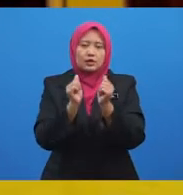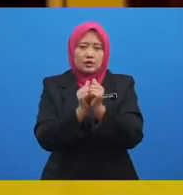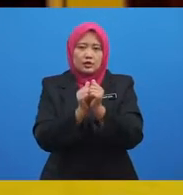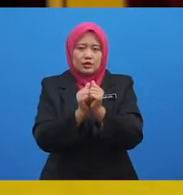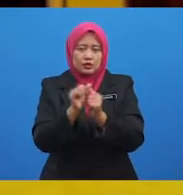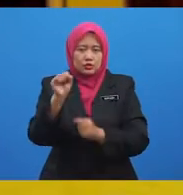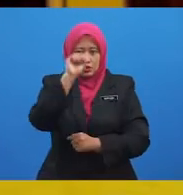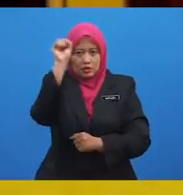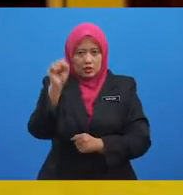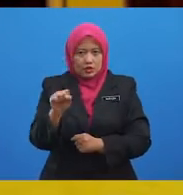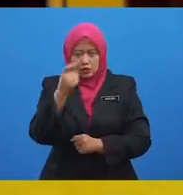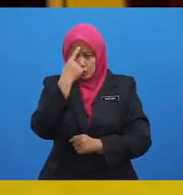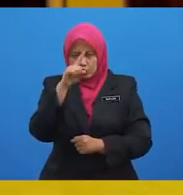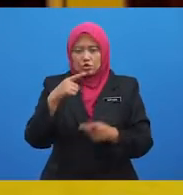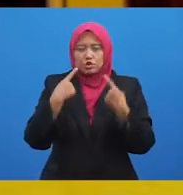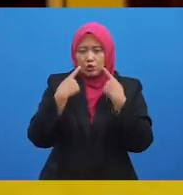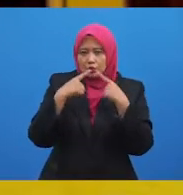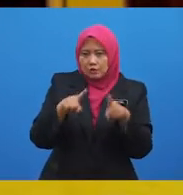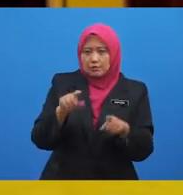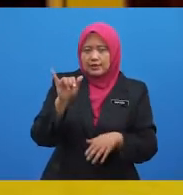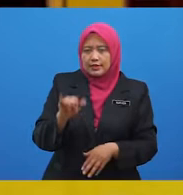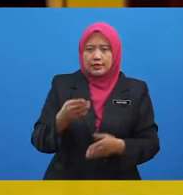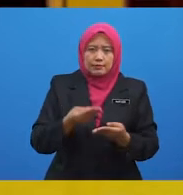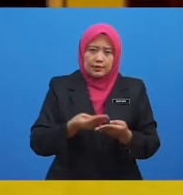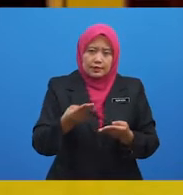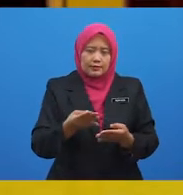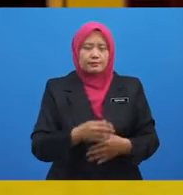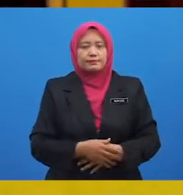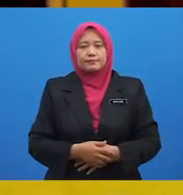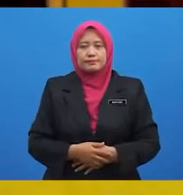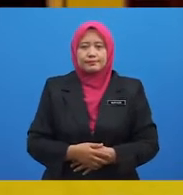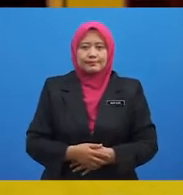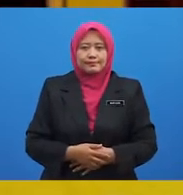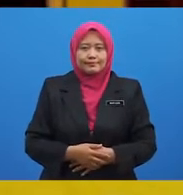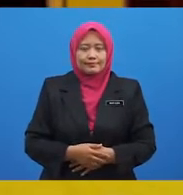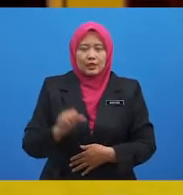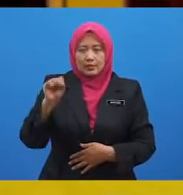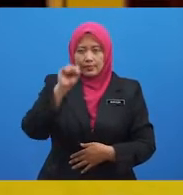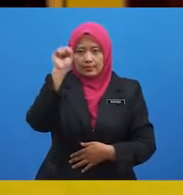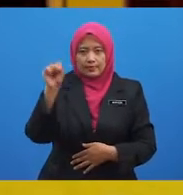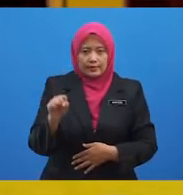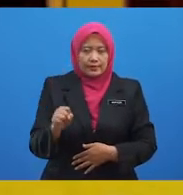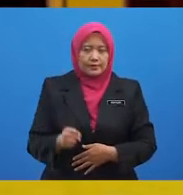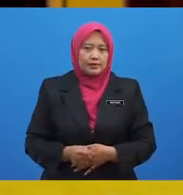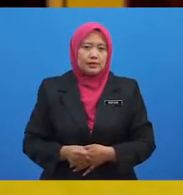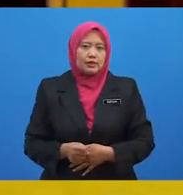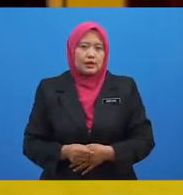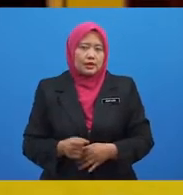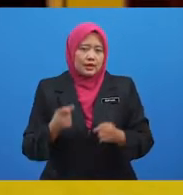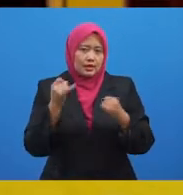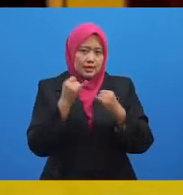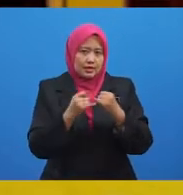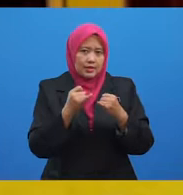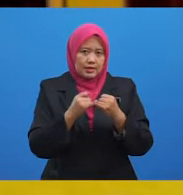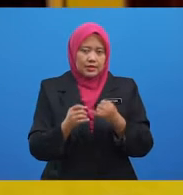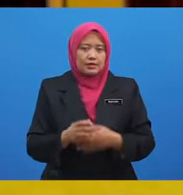3 markah diperuntukkan untuk soalan ini. Soalan terakhir ialah soalan